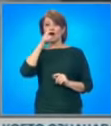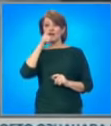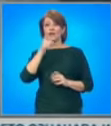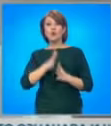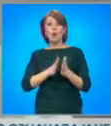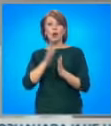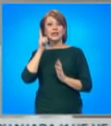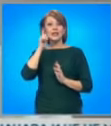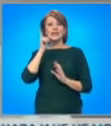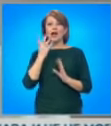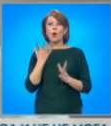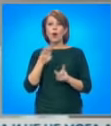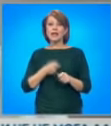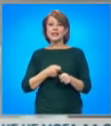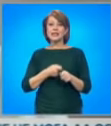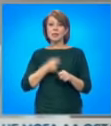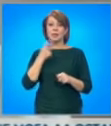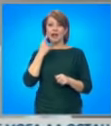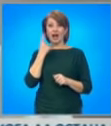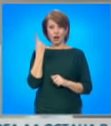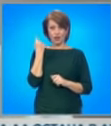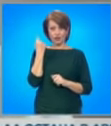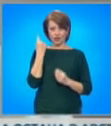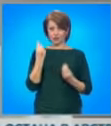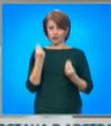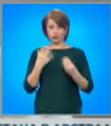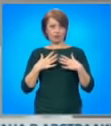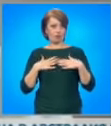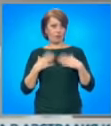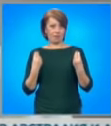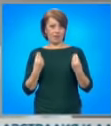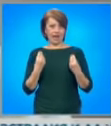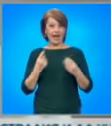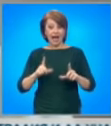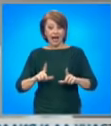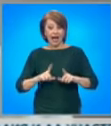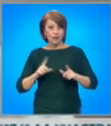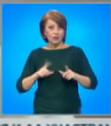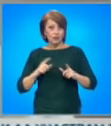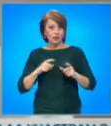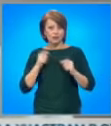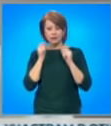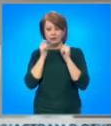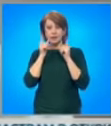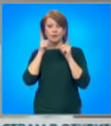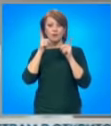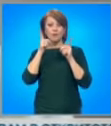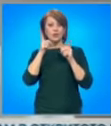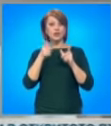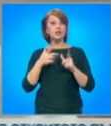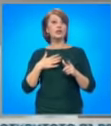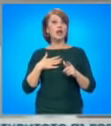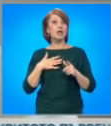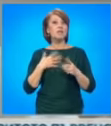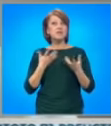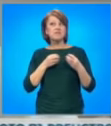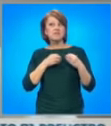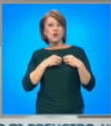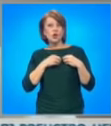тест. Ако вчера сте били добре и тази сутрин се събуждате с подобни симптоми, не се тествайте